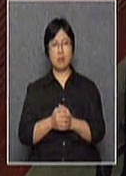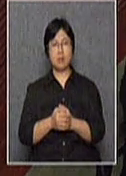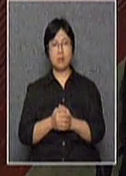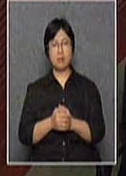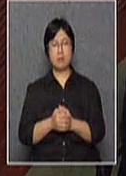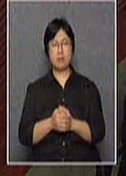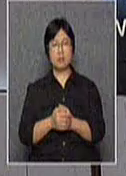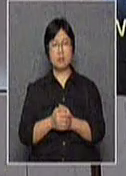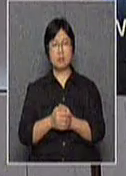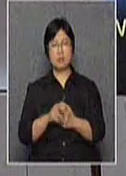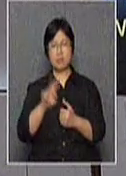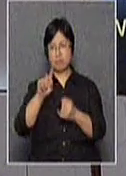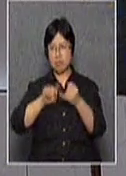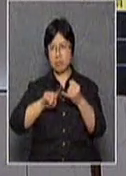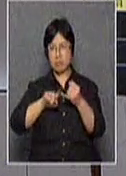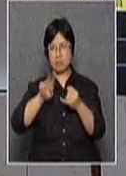顯示結果。